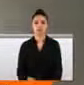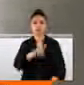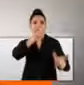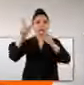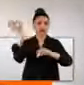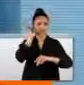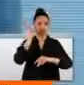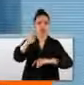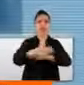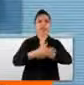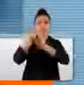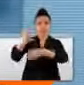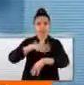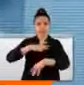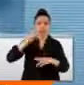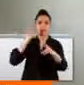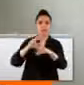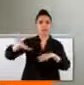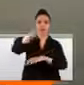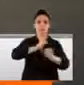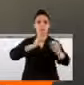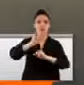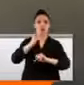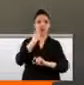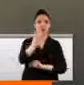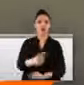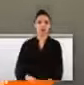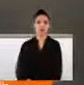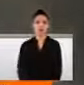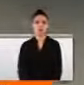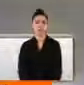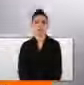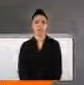Çığlıkları duydular, yardım etmek için bir an bile tereddüt etmediler.